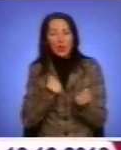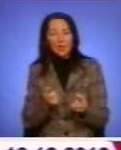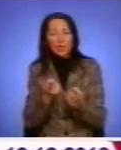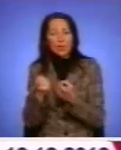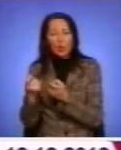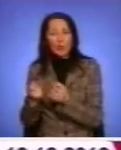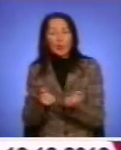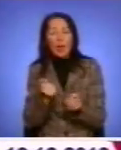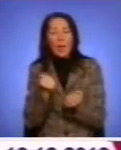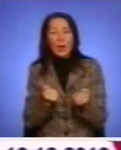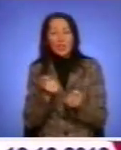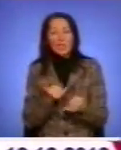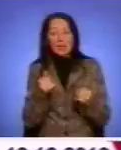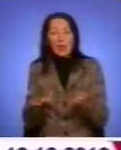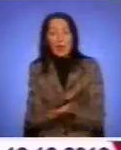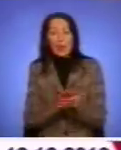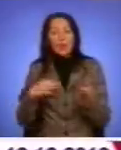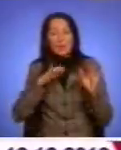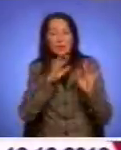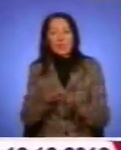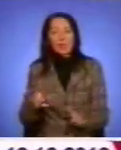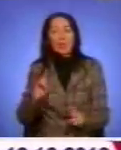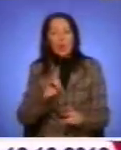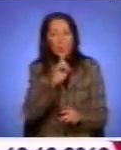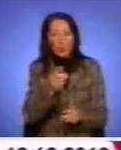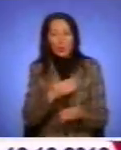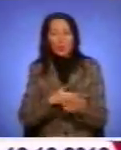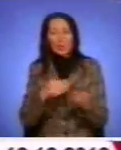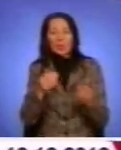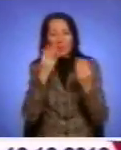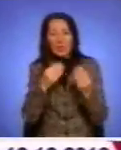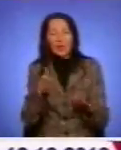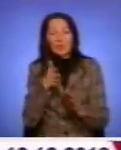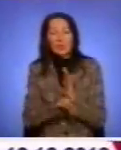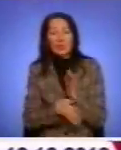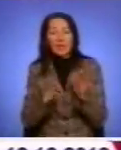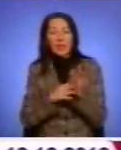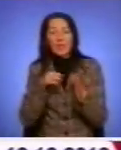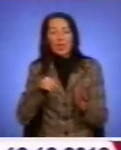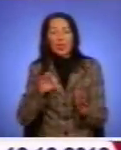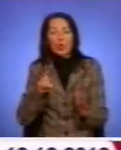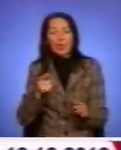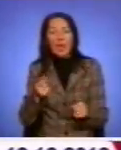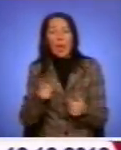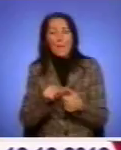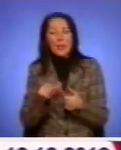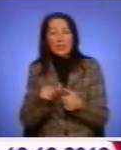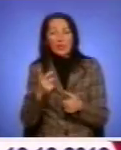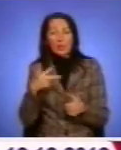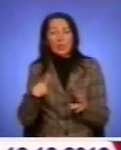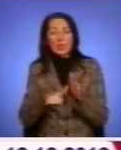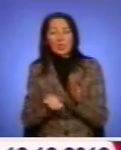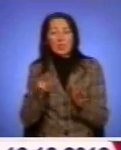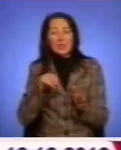міського аеропорту. За останні дні уже витратили 9 тонн бензину і 36 дизпалива. Це 10-денна